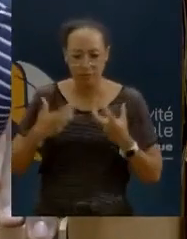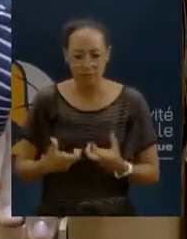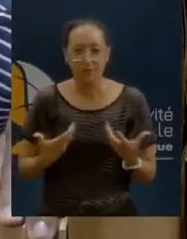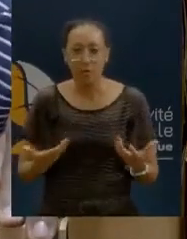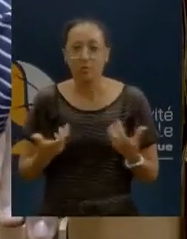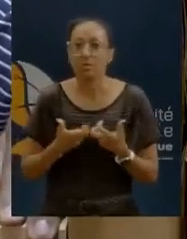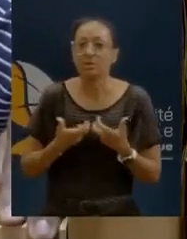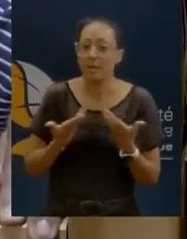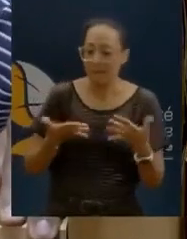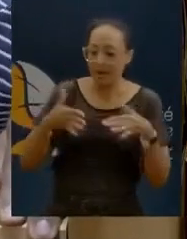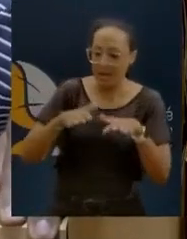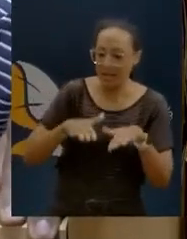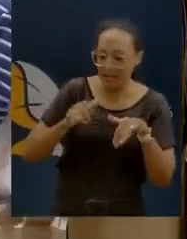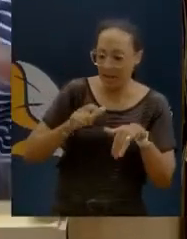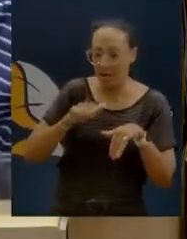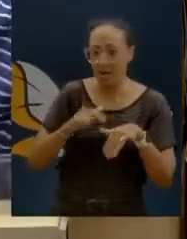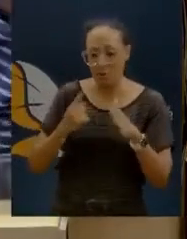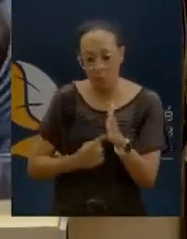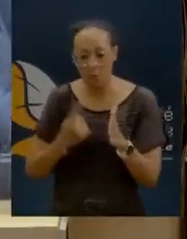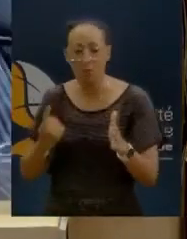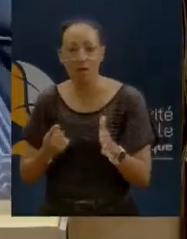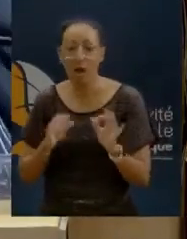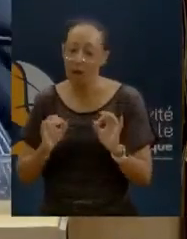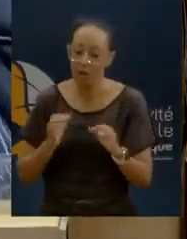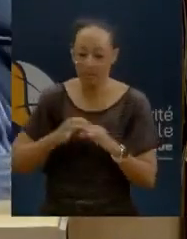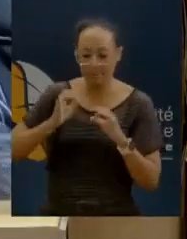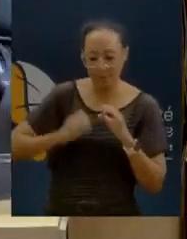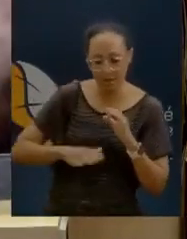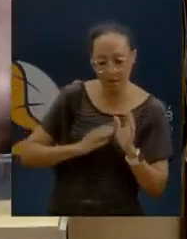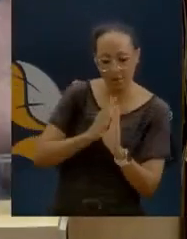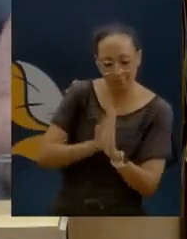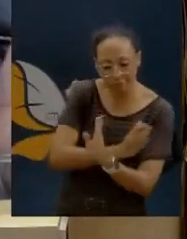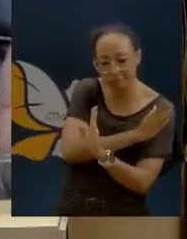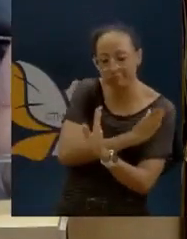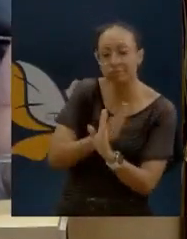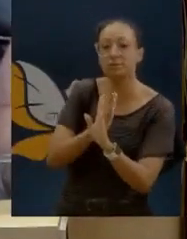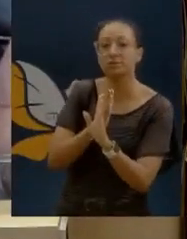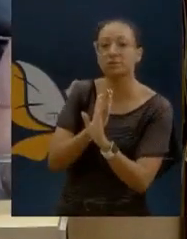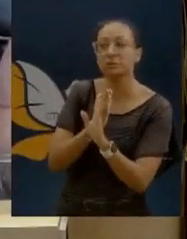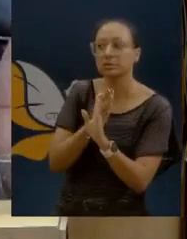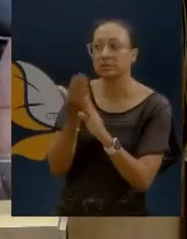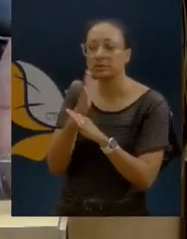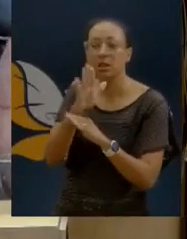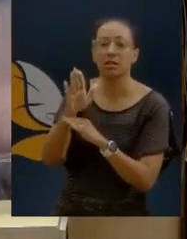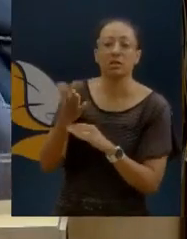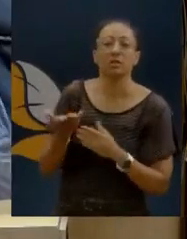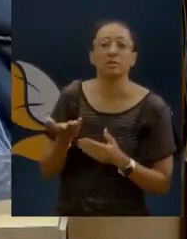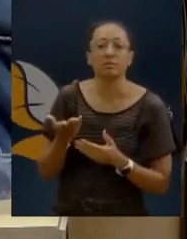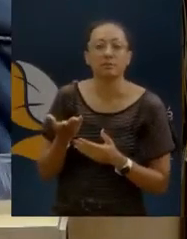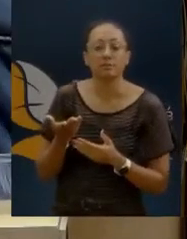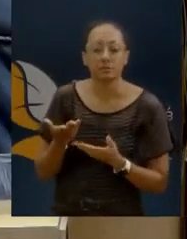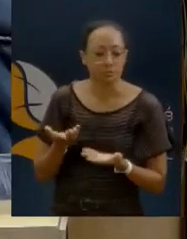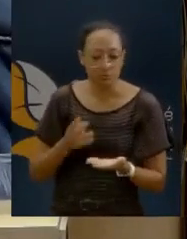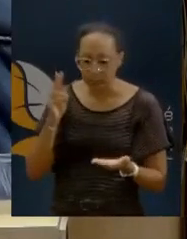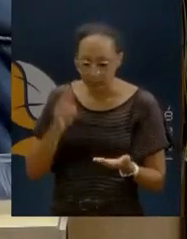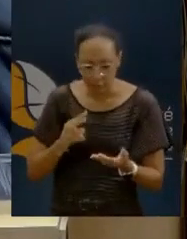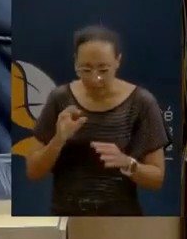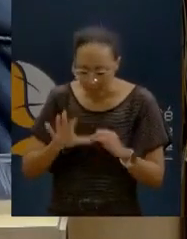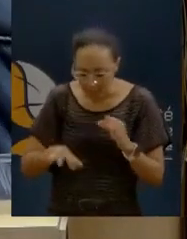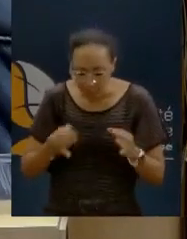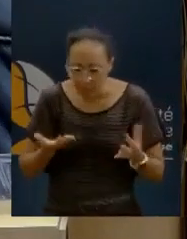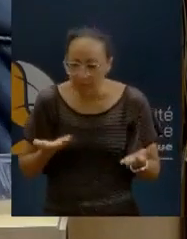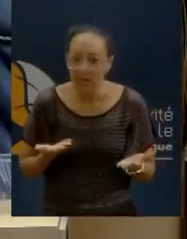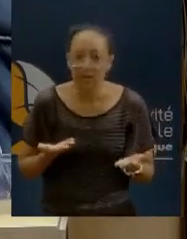vient en plénière pour renouveler, on présente le bilan de la période passée. Or, je n'ai pas trouvé ça dans le